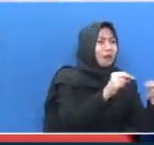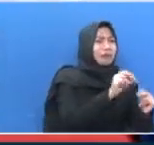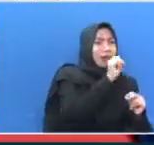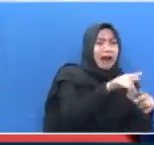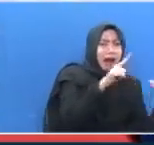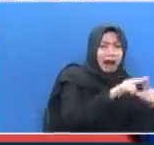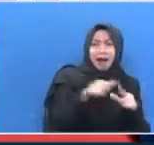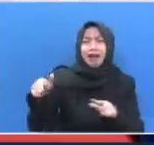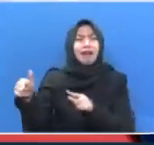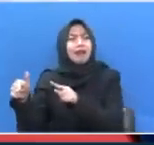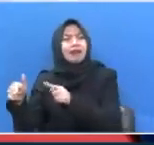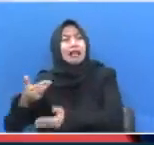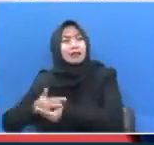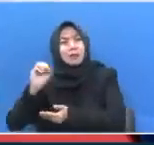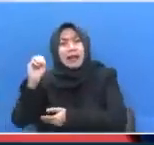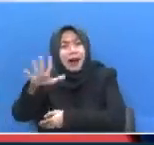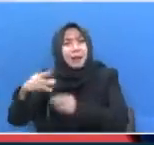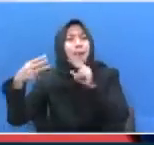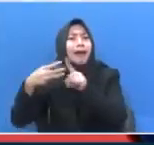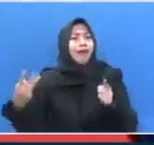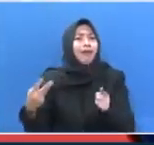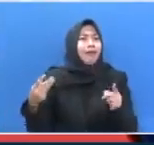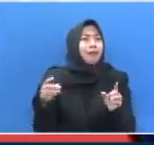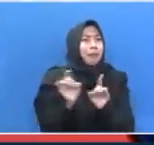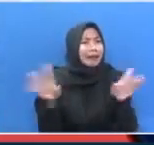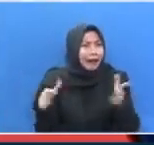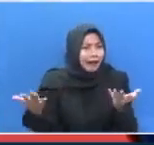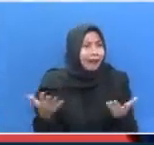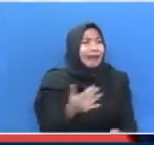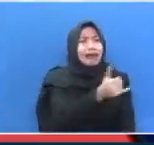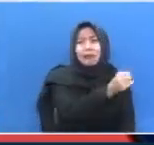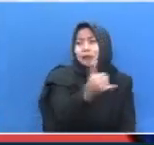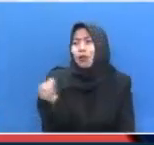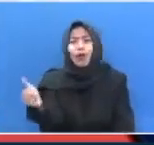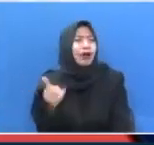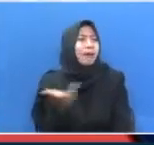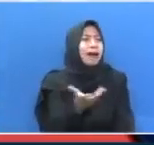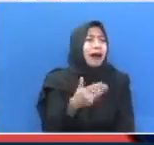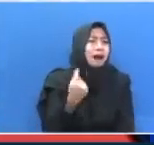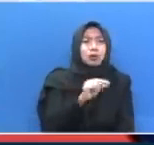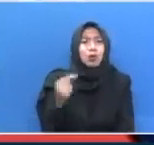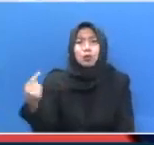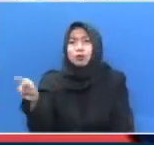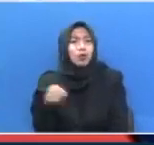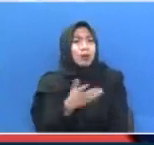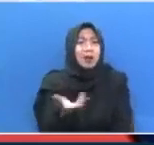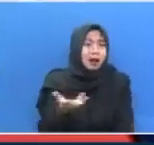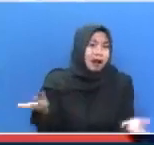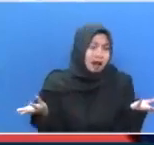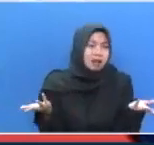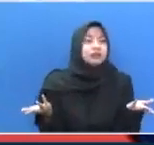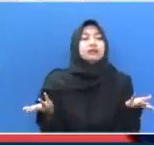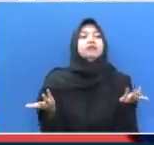jadi panduan publik begitu sehingga tidak Wah mana yang bener ini antara pernyataan ini ya kalau melihat